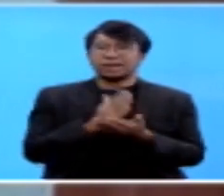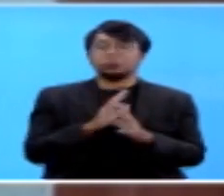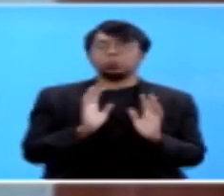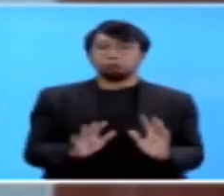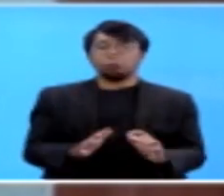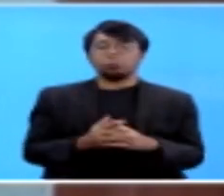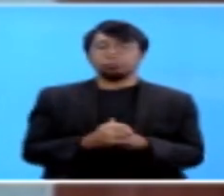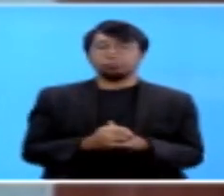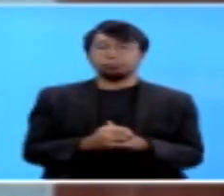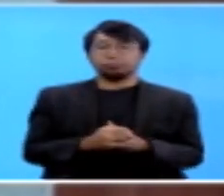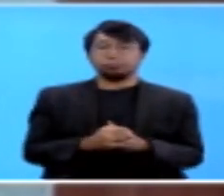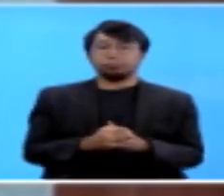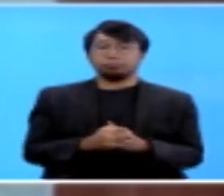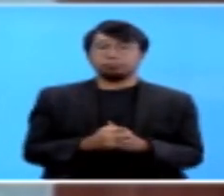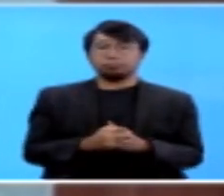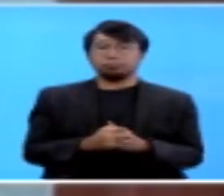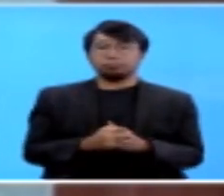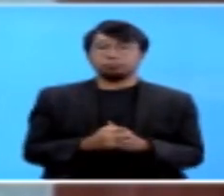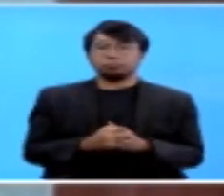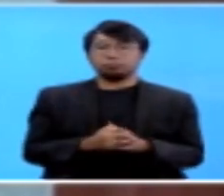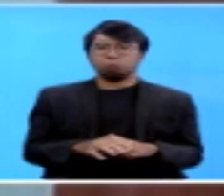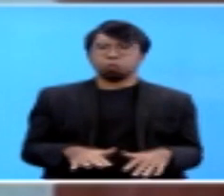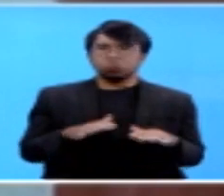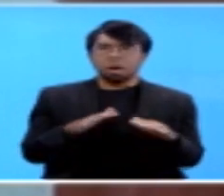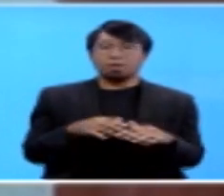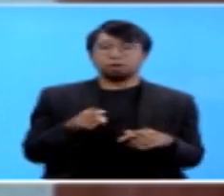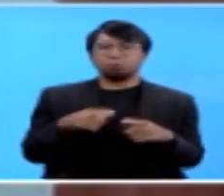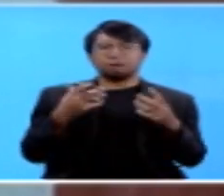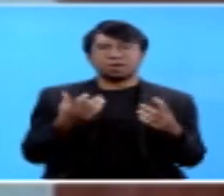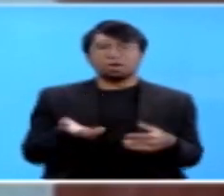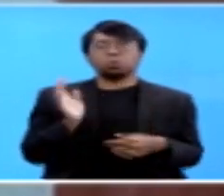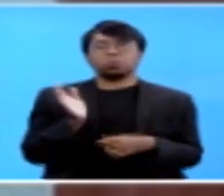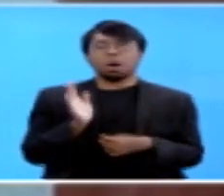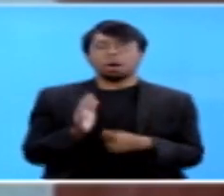hanya semacam push up itu sudah terlalu berat itu menurut saya.